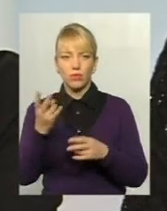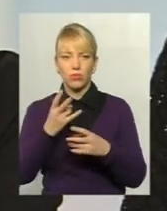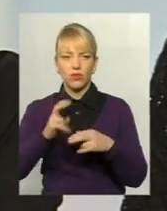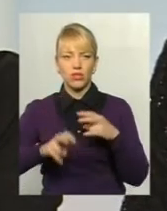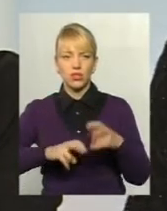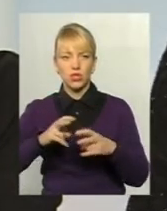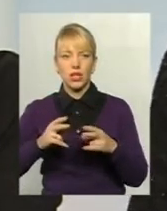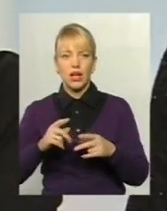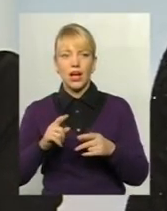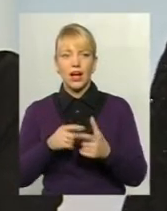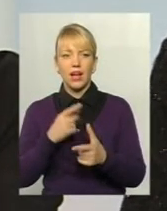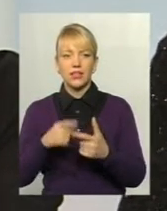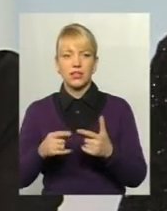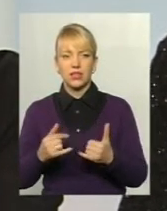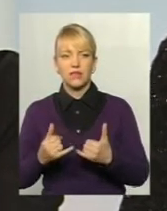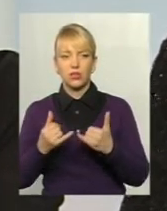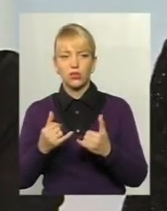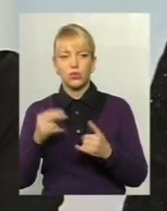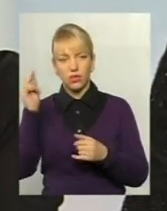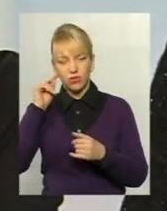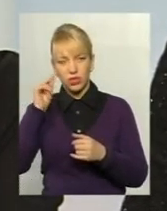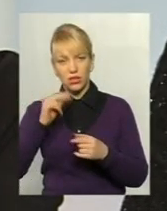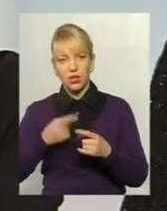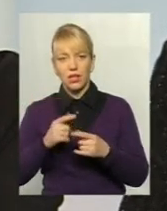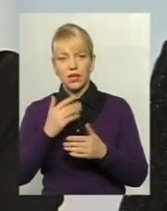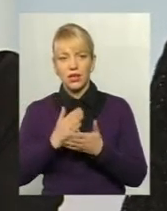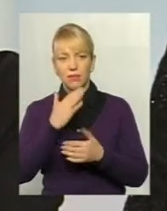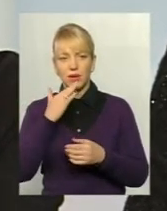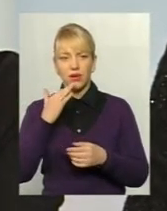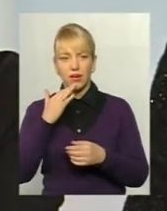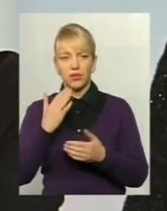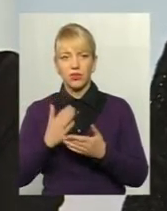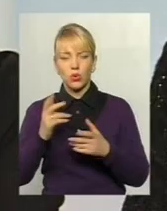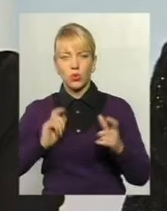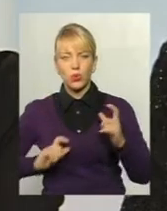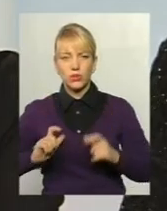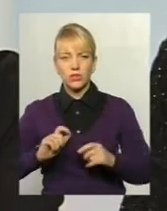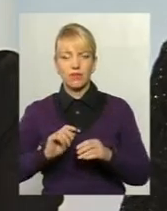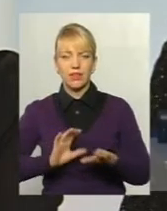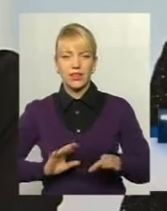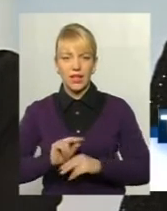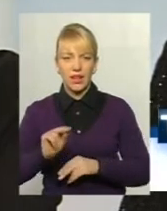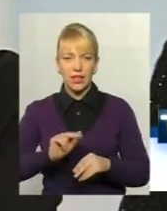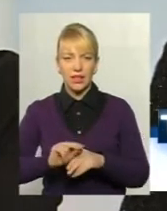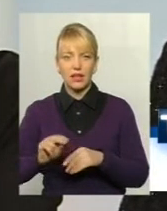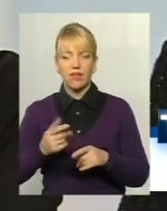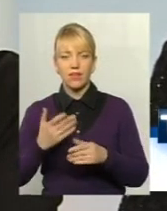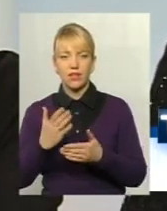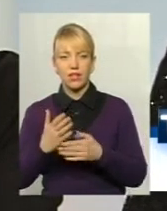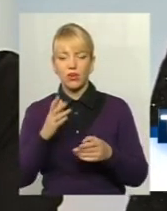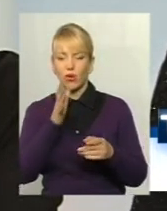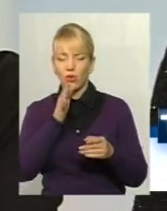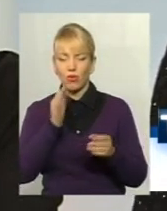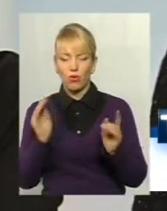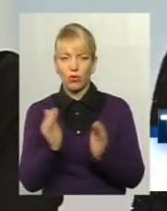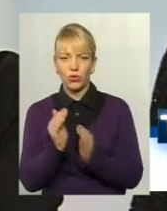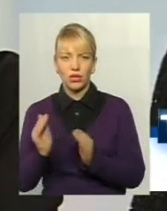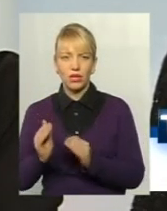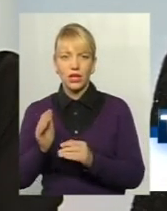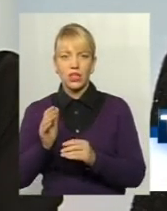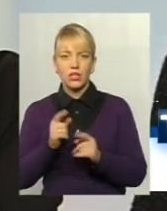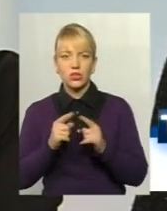якусь альтернативу довгому навчанню. Зараз є багато вебінарів, курсів, тренінгів, короткострокових навчань, де можна